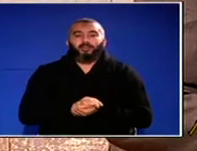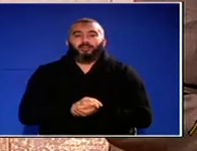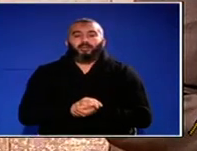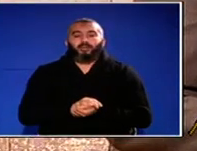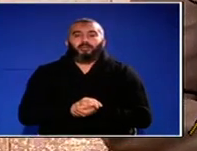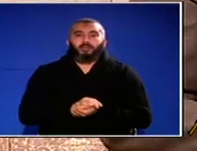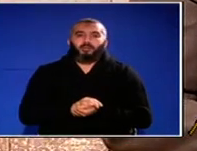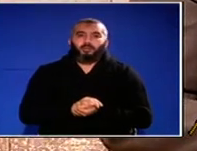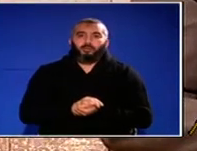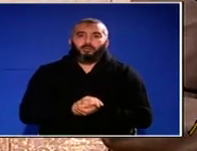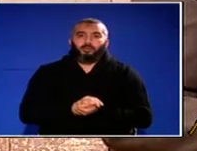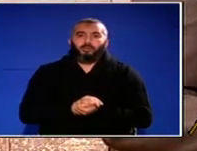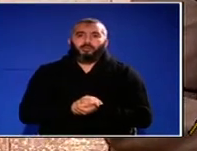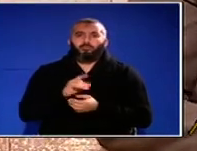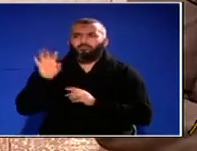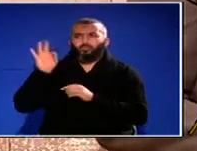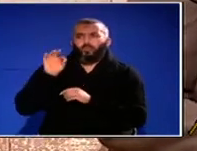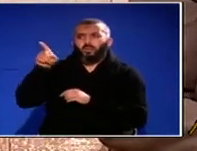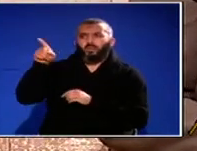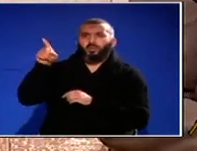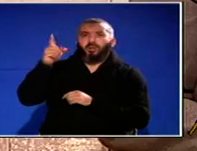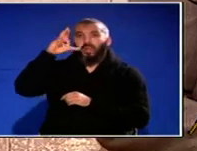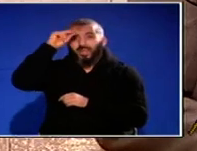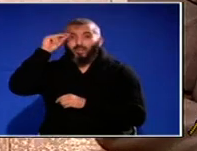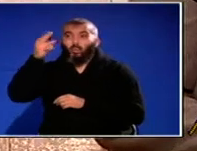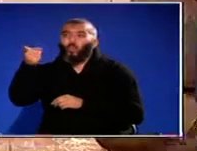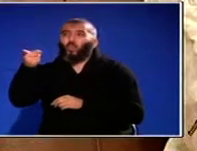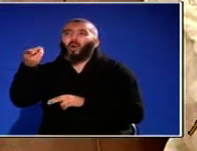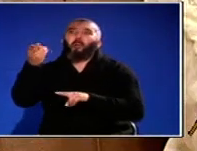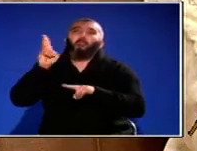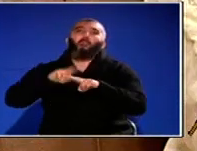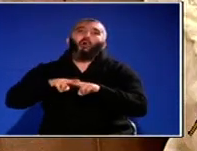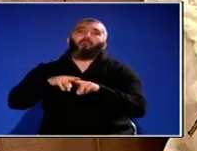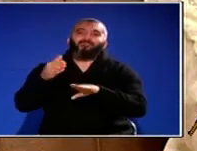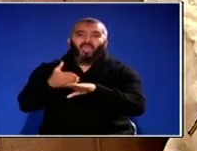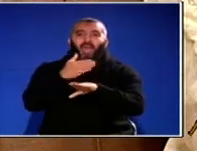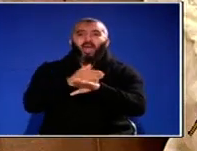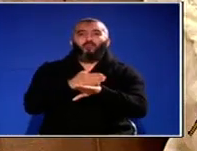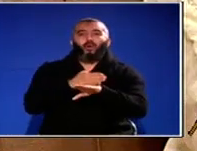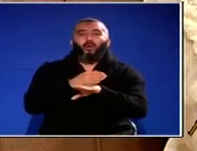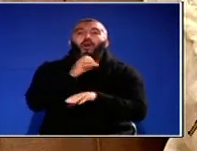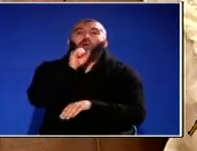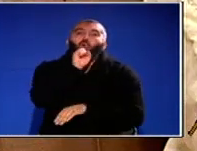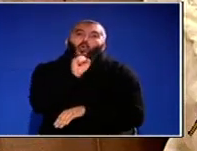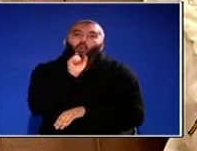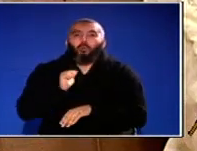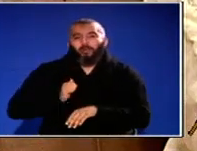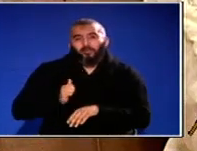ايوه من بين الابناء واحد توفى قبلها دقيق خمس ابناء واحد توفى قبل ام